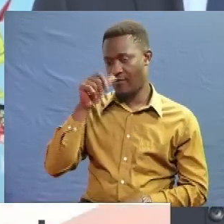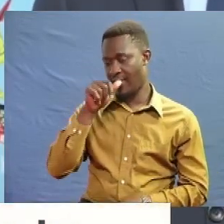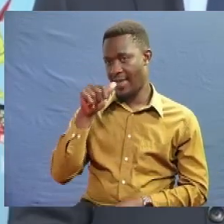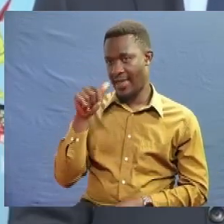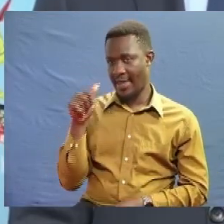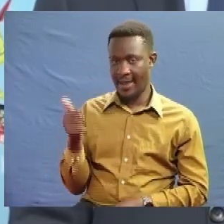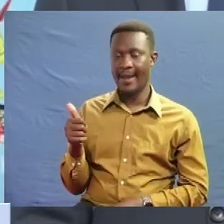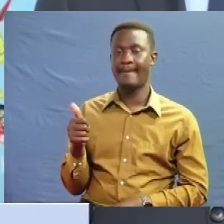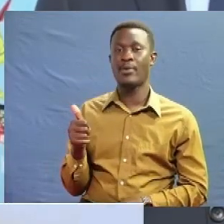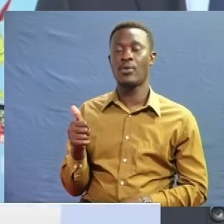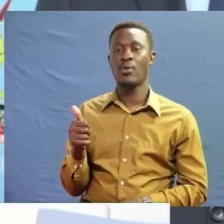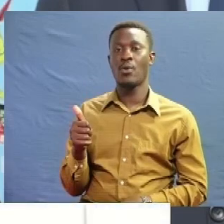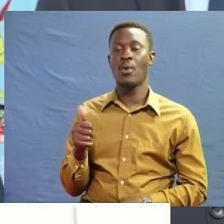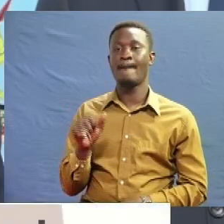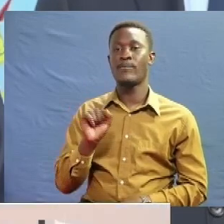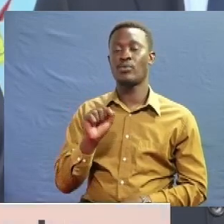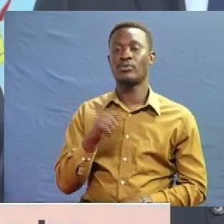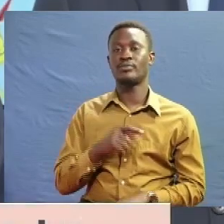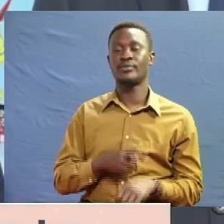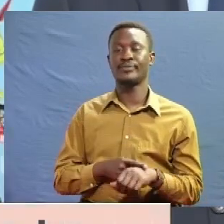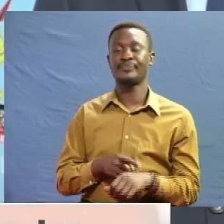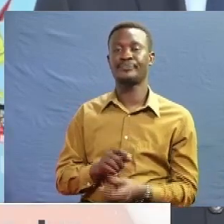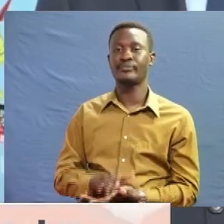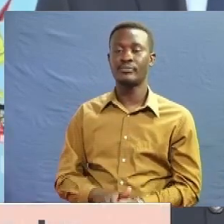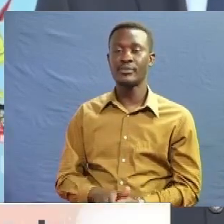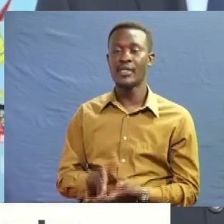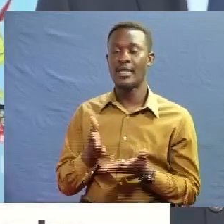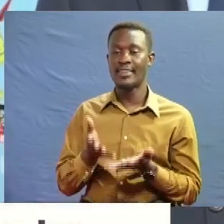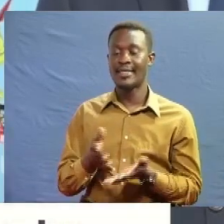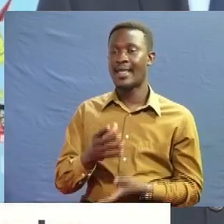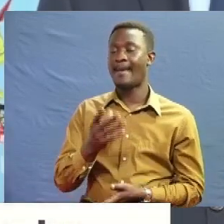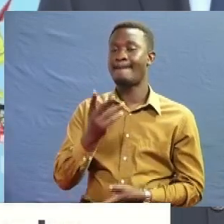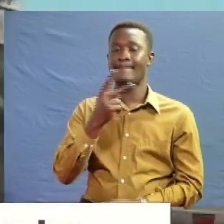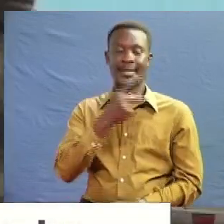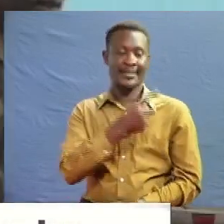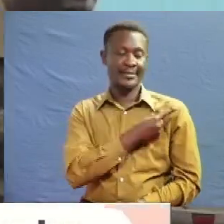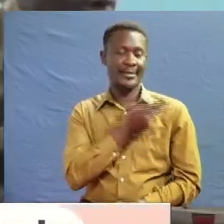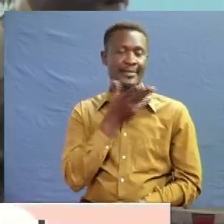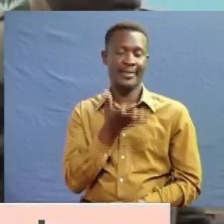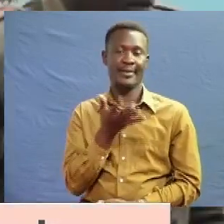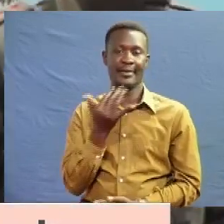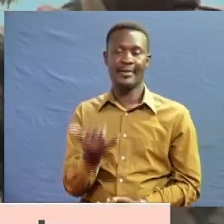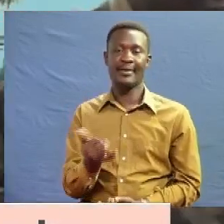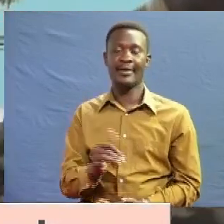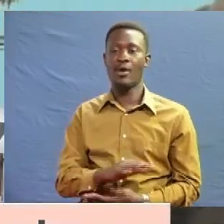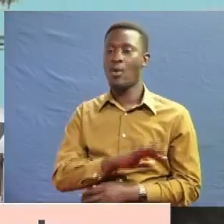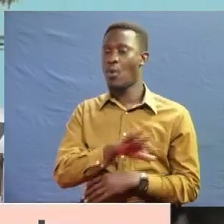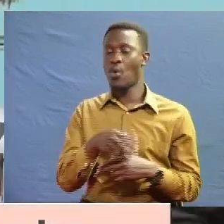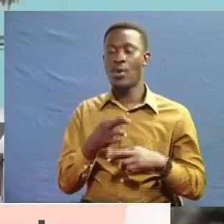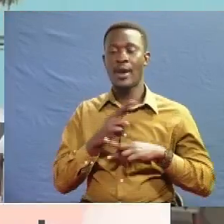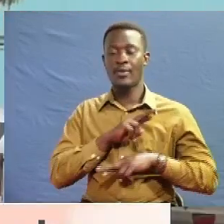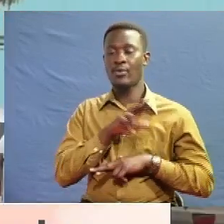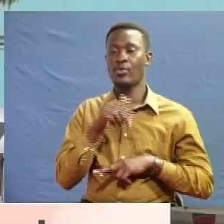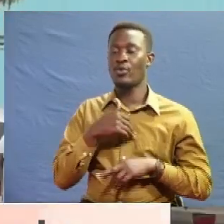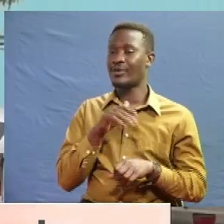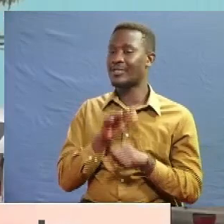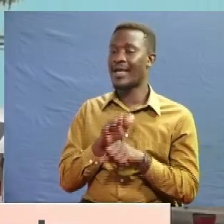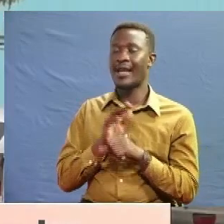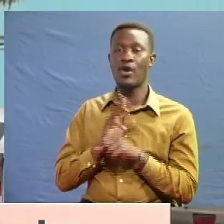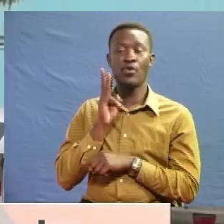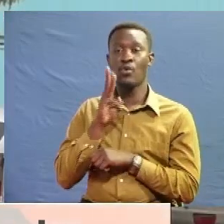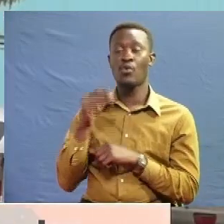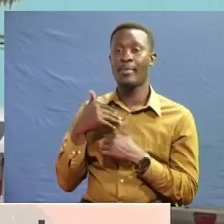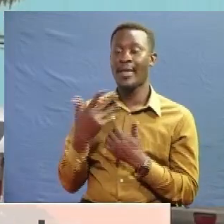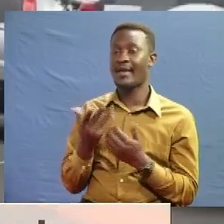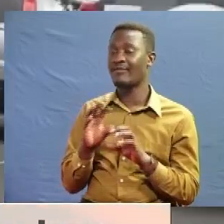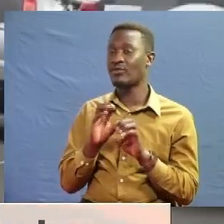missed or upcoming vaccination. These vaccines are now available. Hii ni afueni baada ya wasiwasi mkubwa kuhusu uhaba